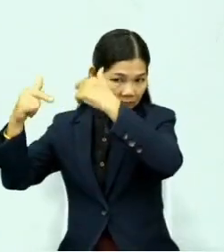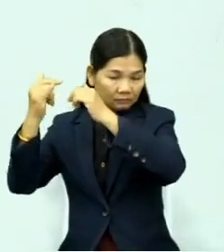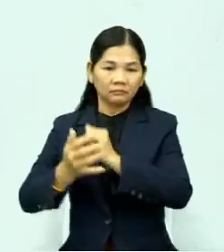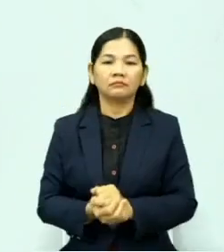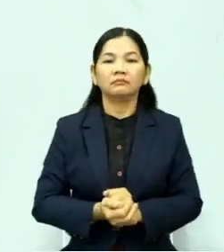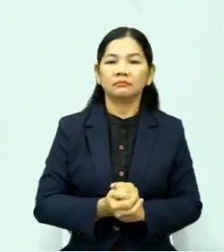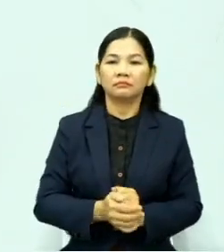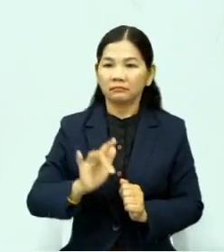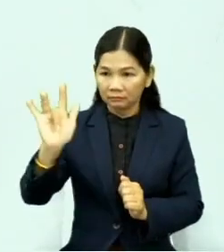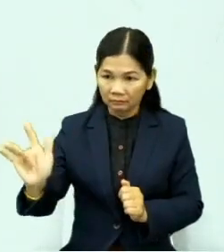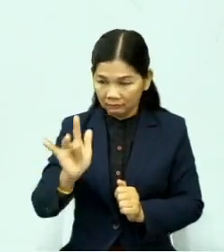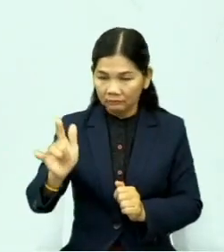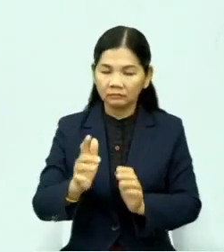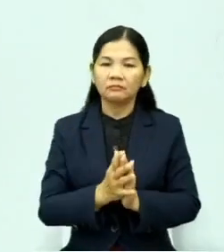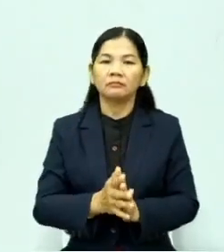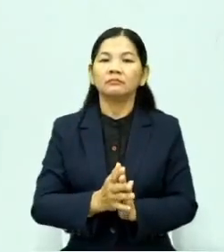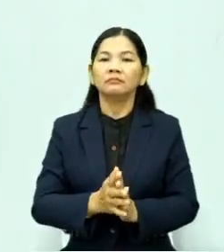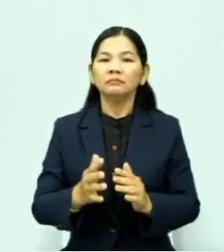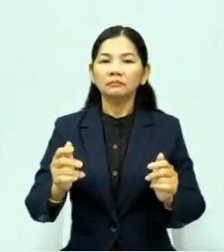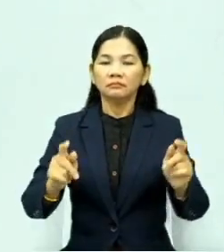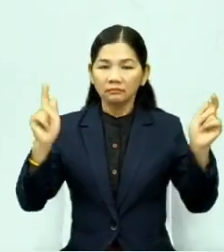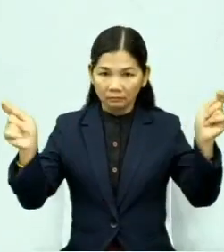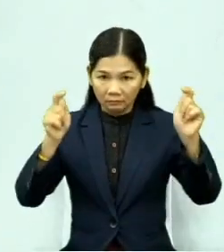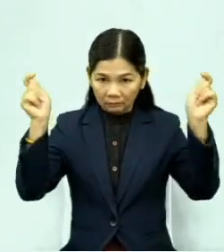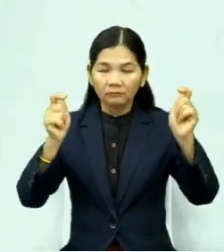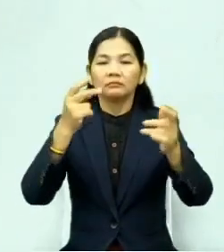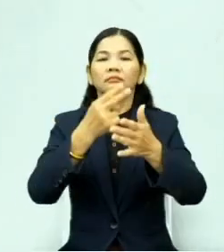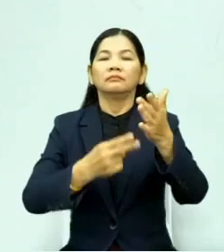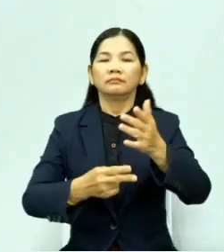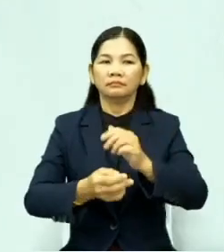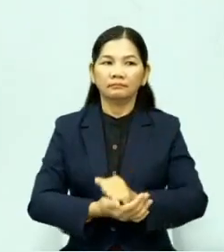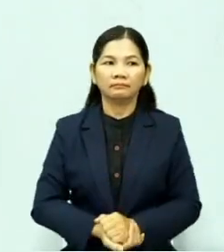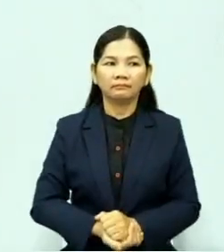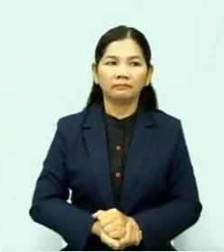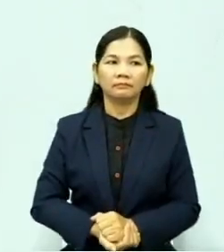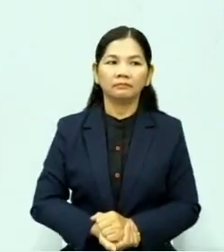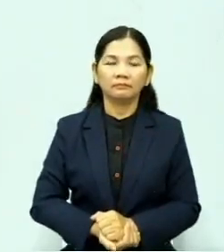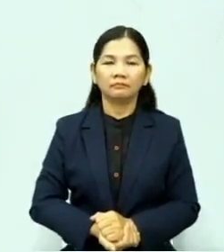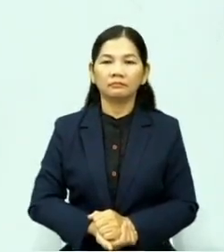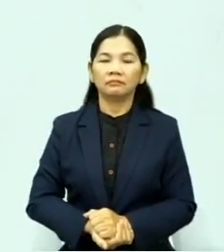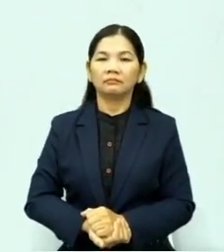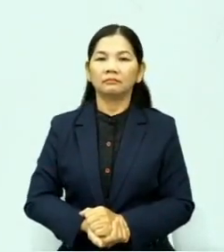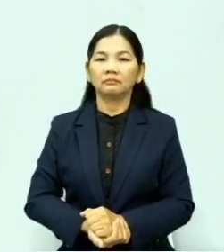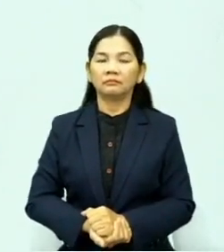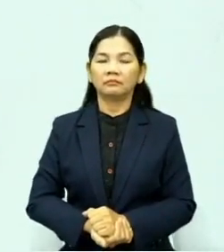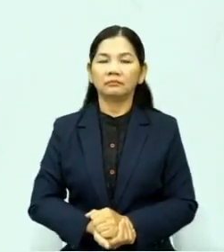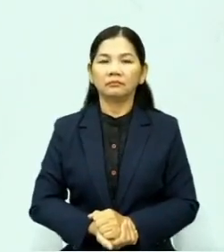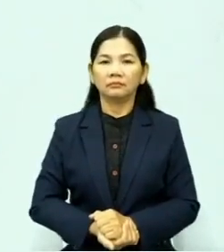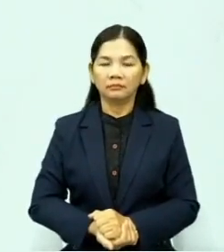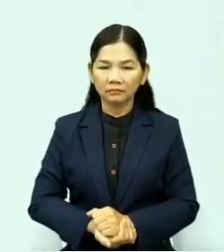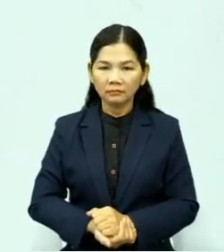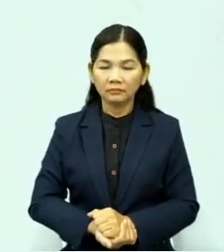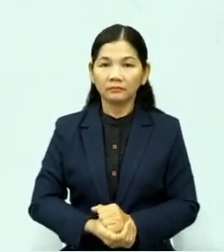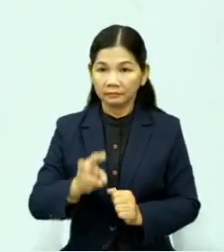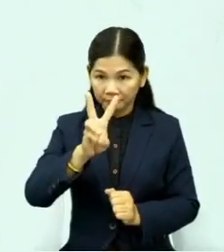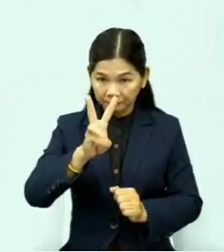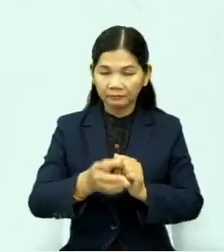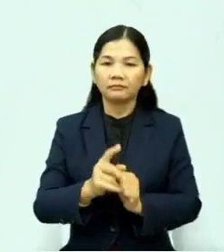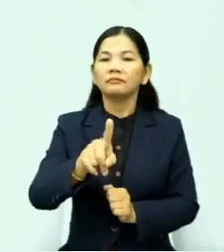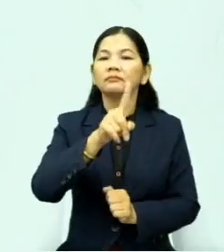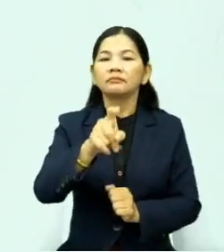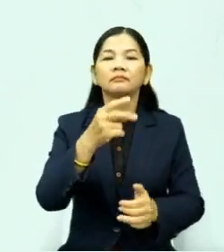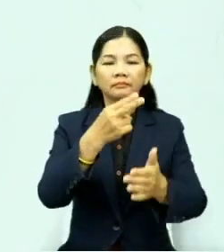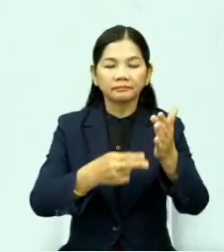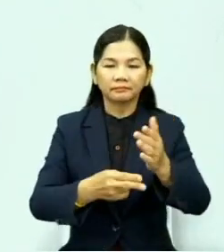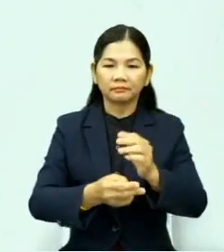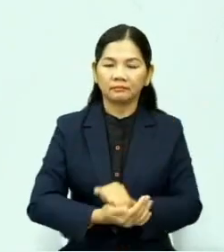Kế dục từ pra Khnông bị thi ở vấy khả Chà anh chẳng Chà nâng khnông xùm nụ tịch bay nè kì xua bìa